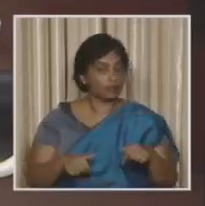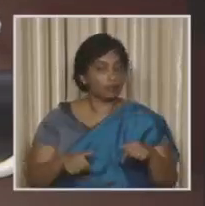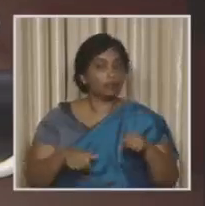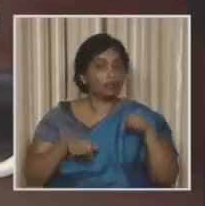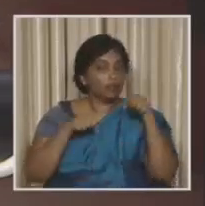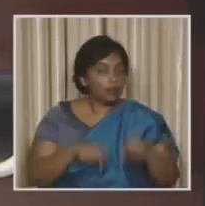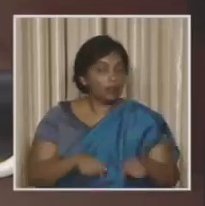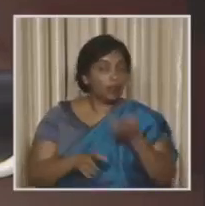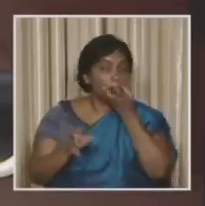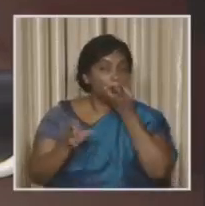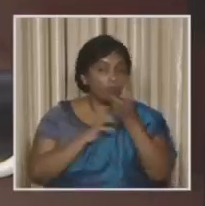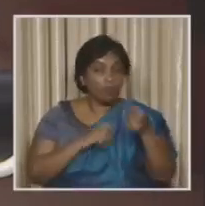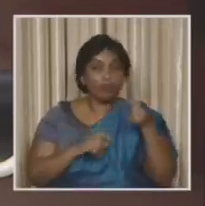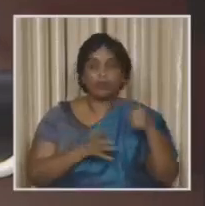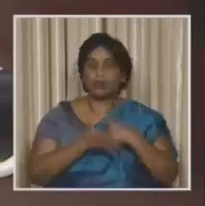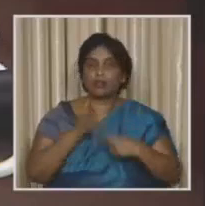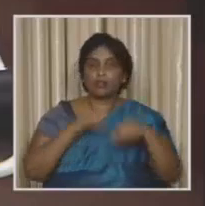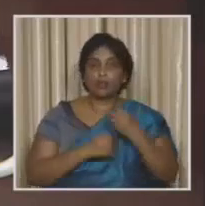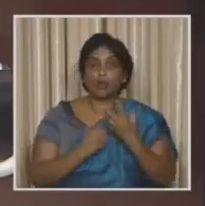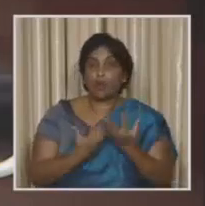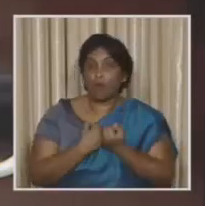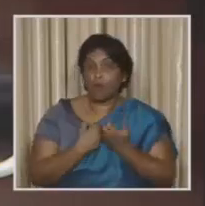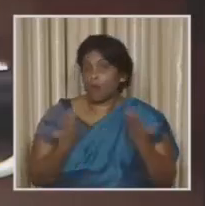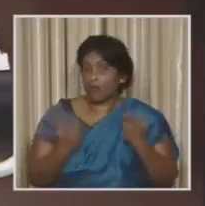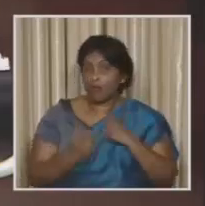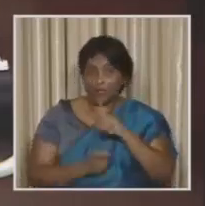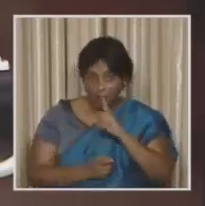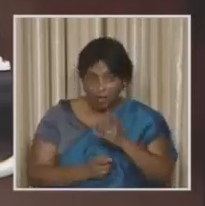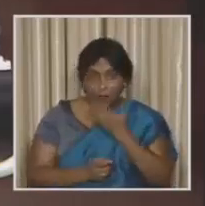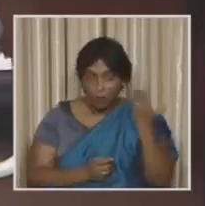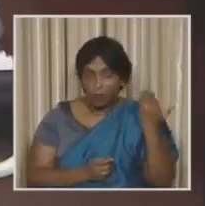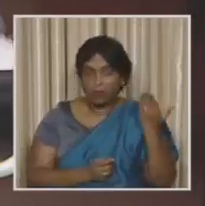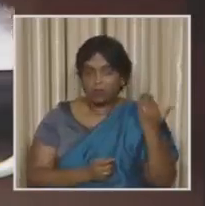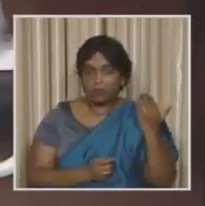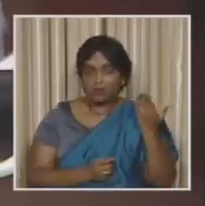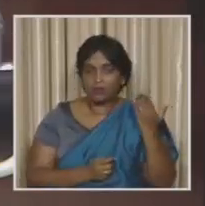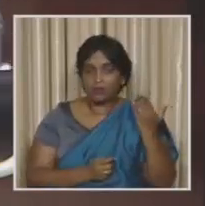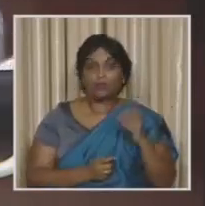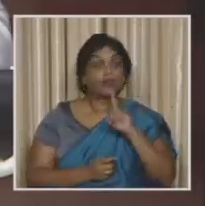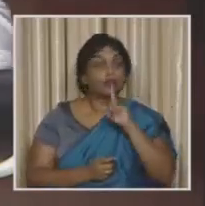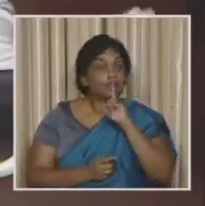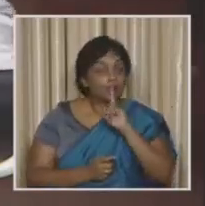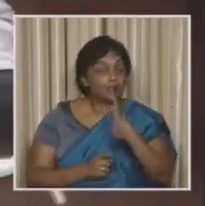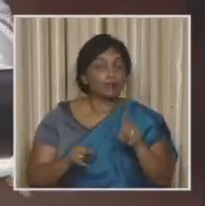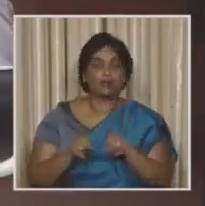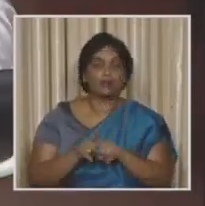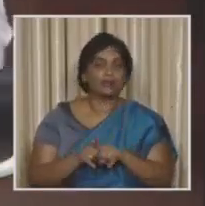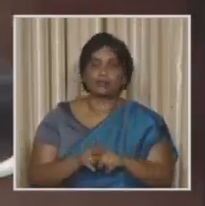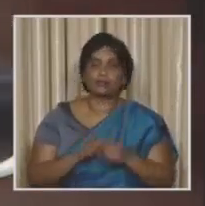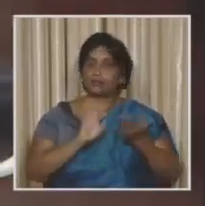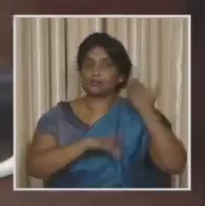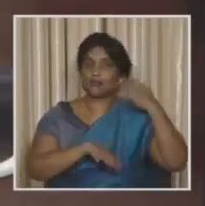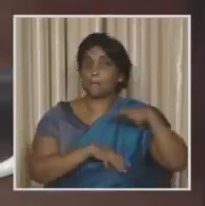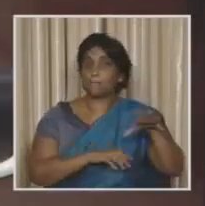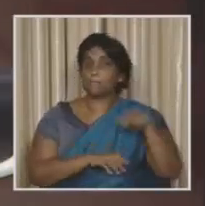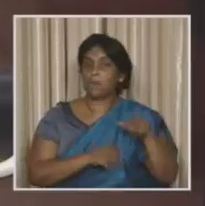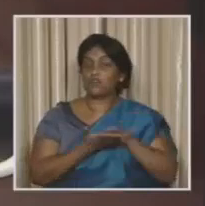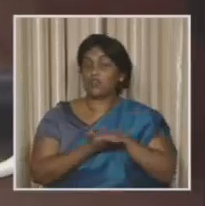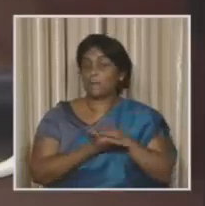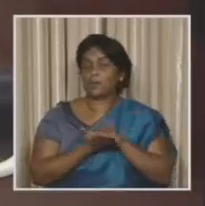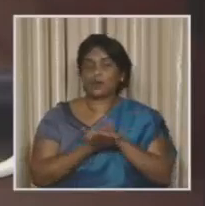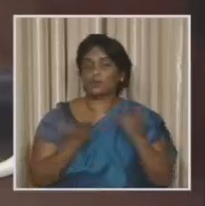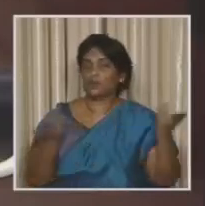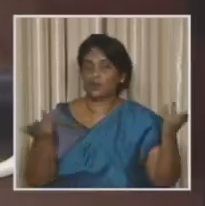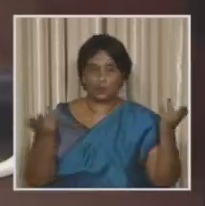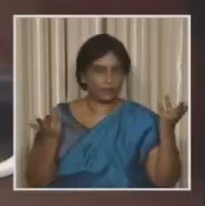මෙම ප්‍රහාරයට ඔවුන්ගේ දේශපාලන වමනාවක් නොතිබුණායි කියලා අපි කියන්න පුළුවන්ද කියන්න තරම් ඔහුගේ අතීත භාවිතාව පිරිසුදු නෑ ගරු